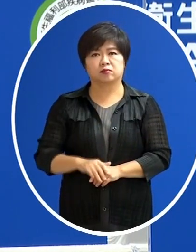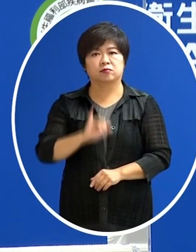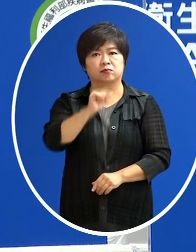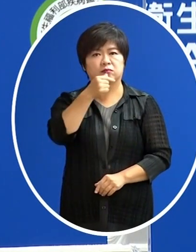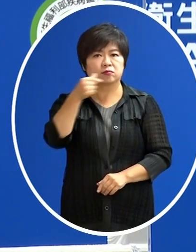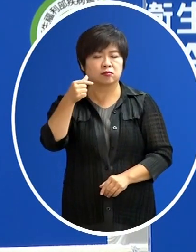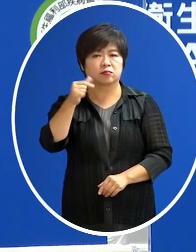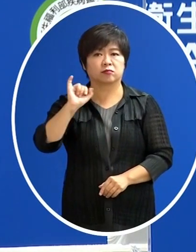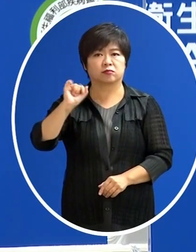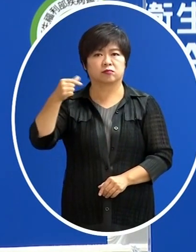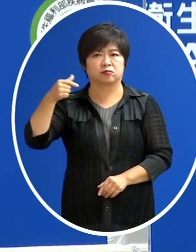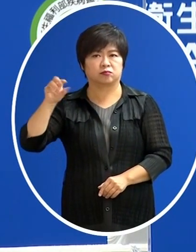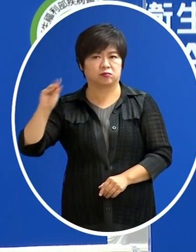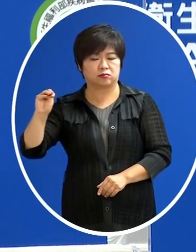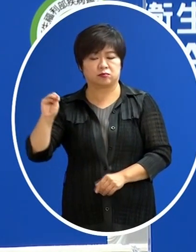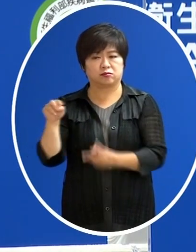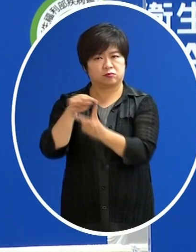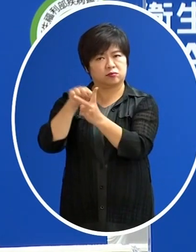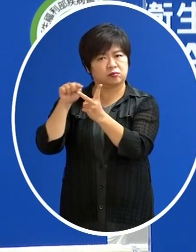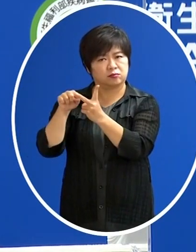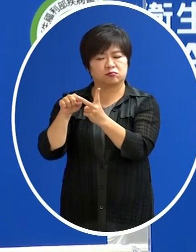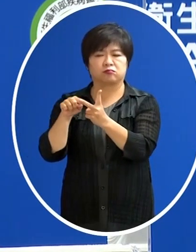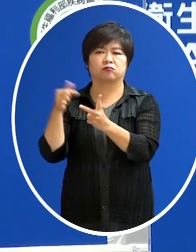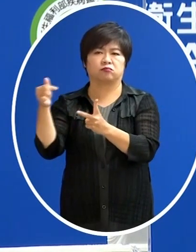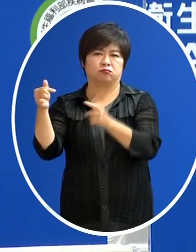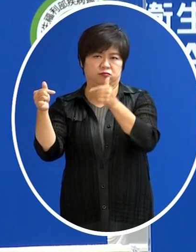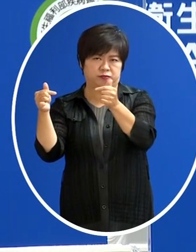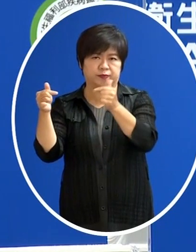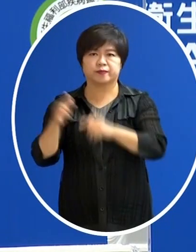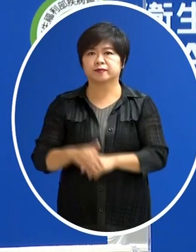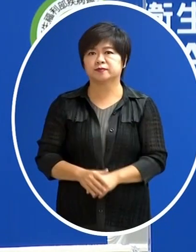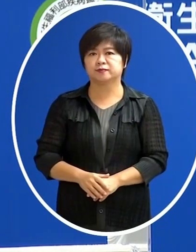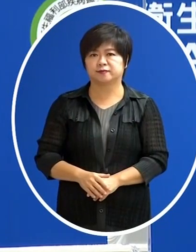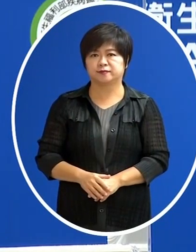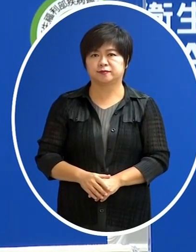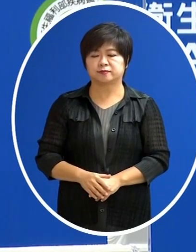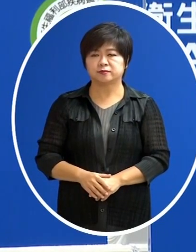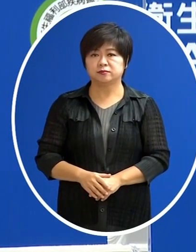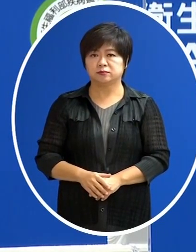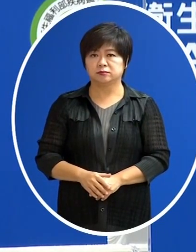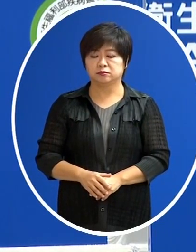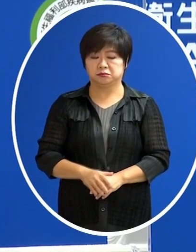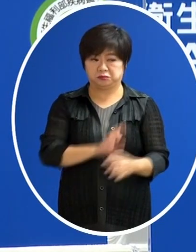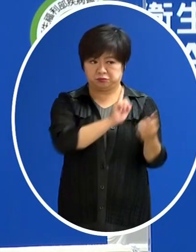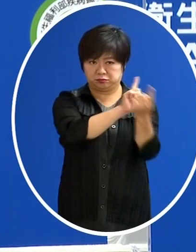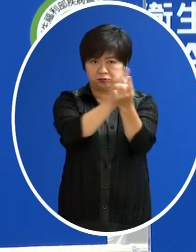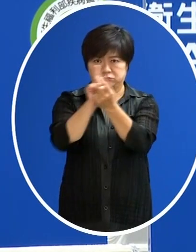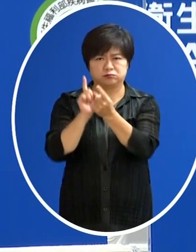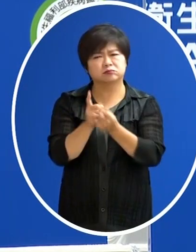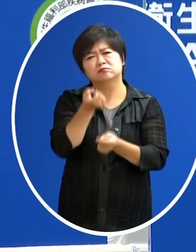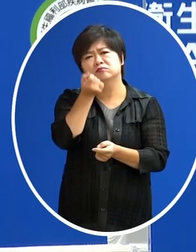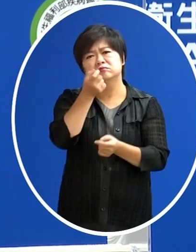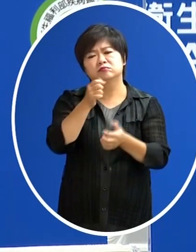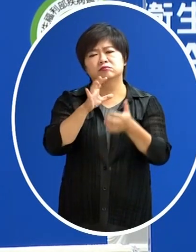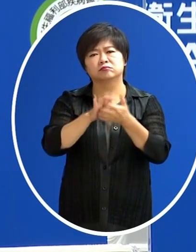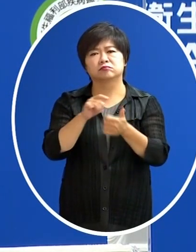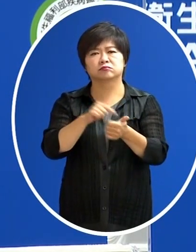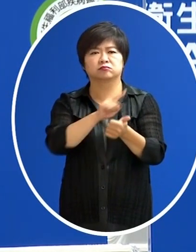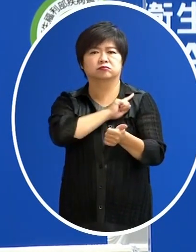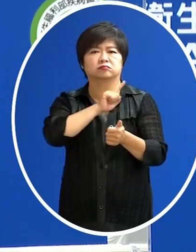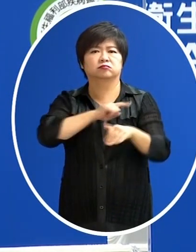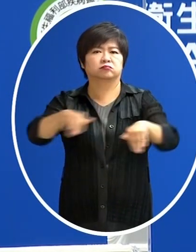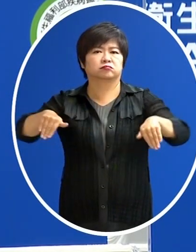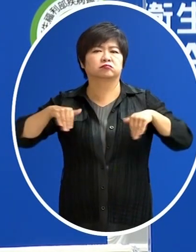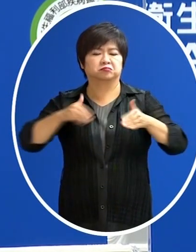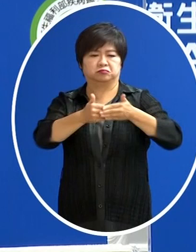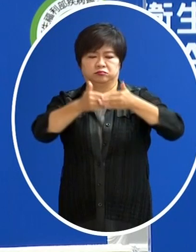33.5，IgG 跟 IgM 抗体均阳性。好，那整个他接触者不多，因为他自己的自主健康管理